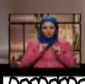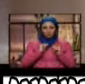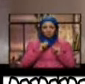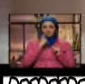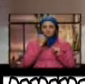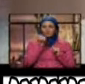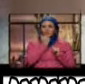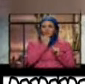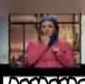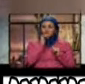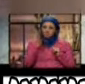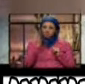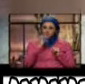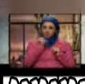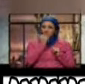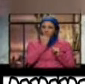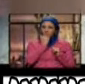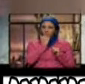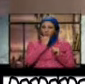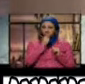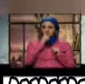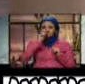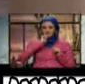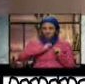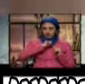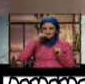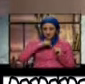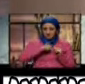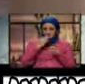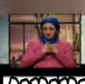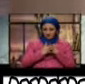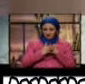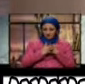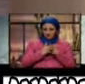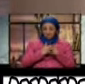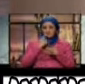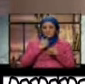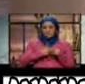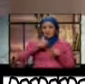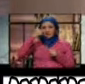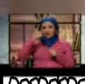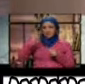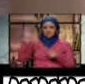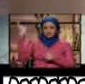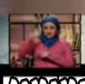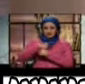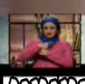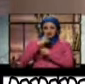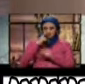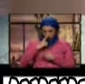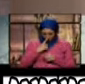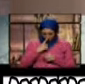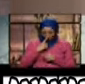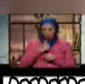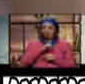معصية أورثتك ذلا وانكسارا، خير لك من طاعة أورثتك عزا واستكبارا.